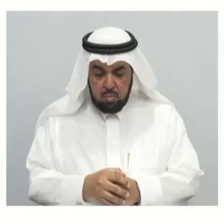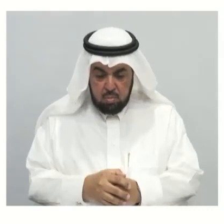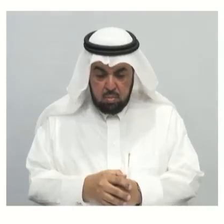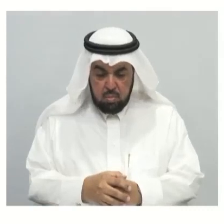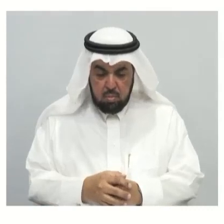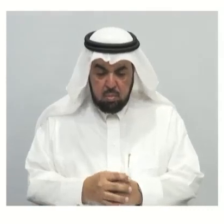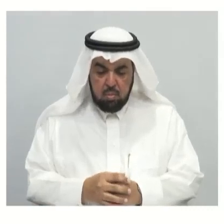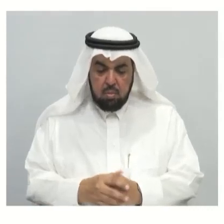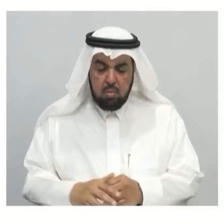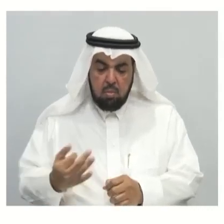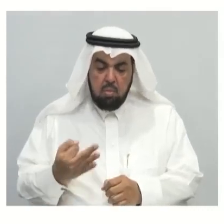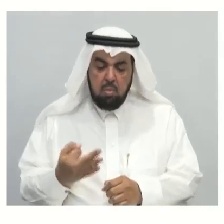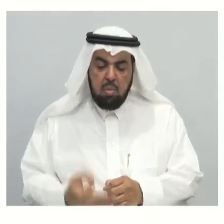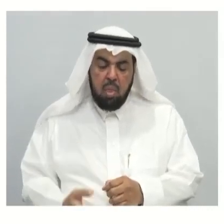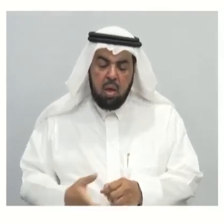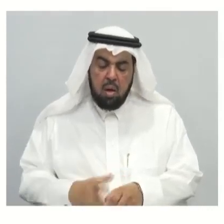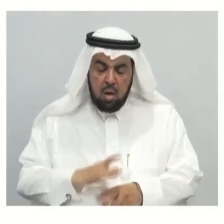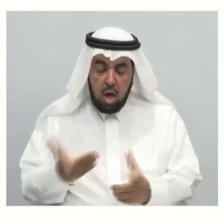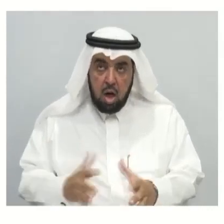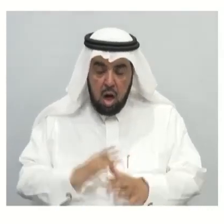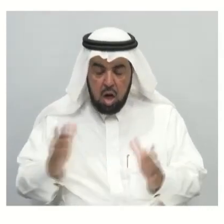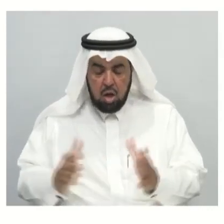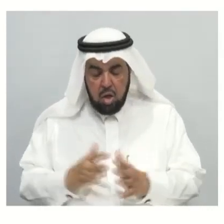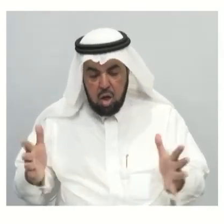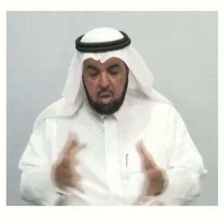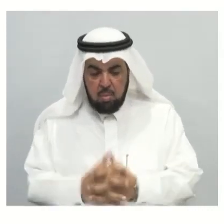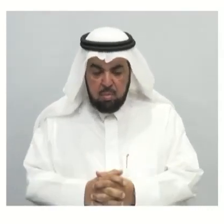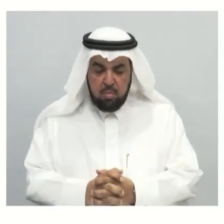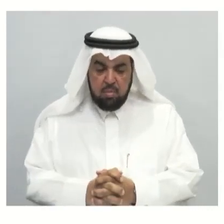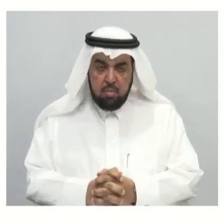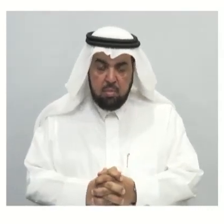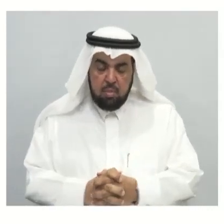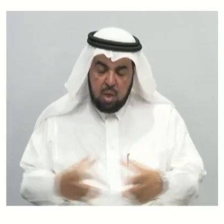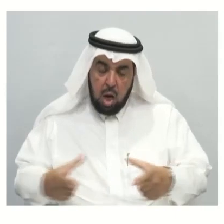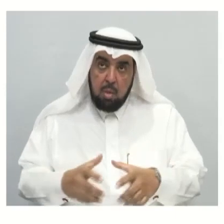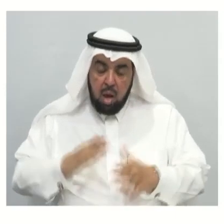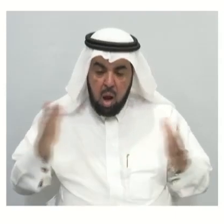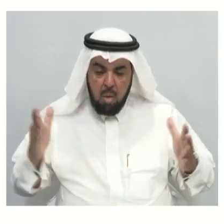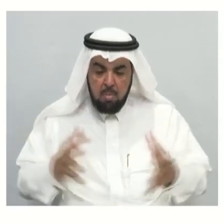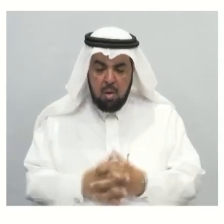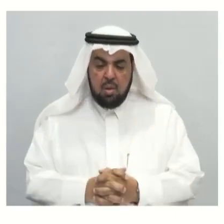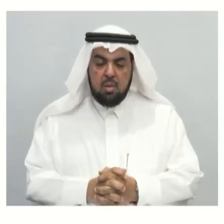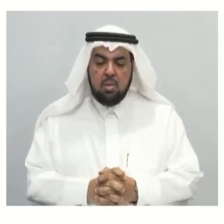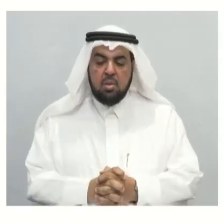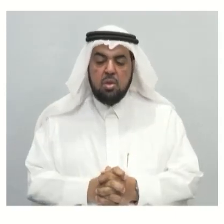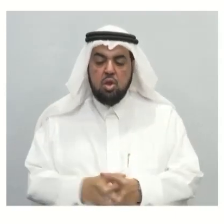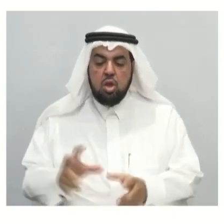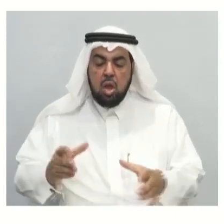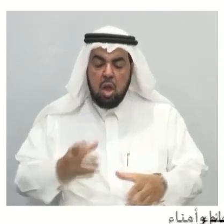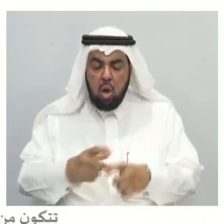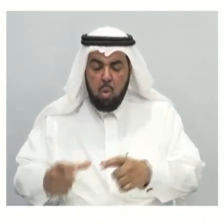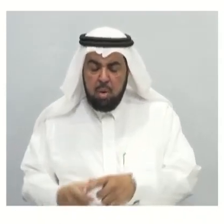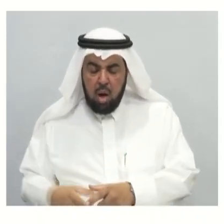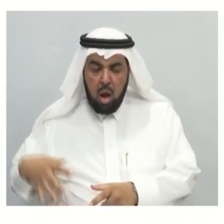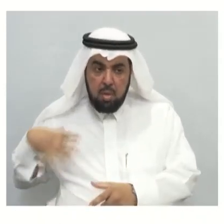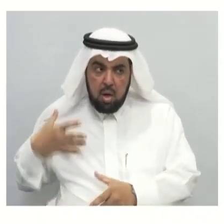هي من مهام اللجنه الدائمه الامانه العامه احسنتم تتكون من امين عام